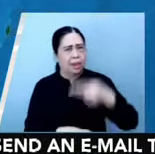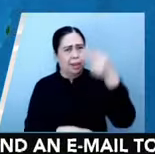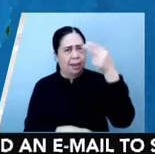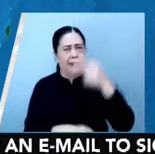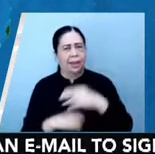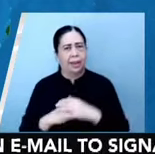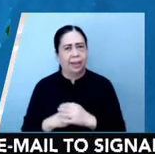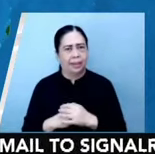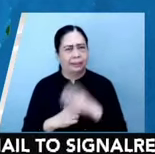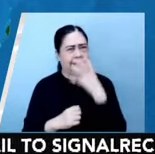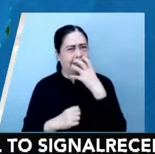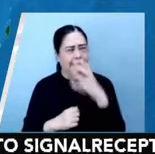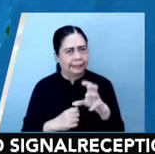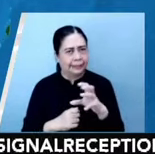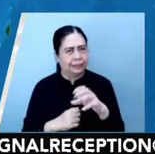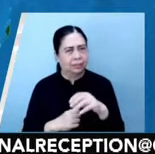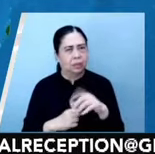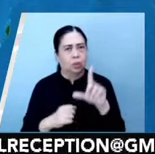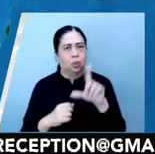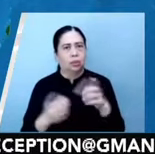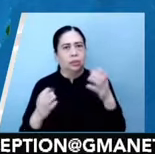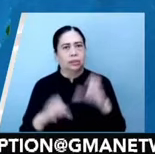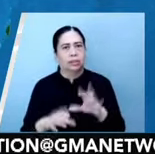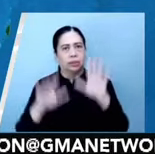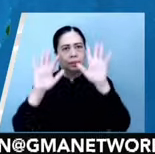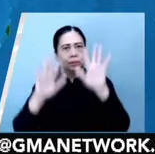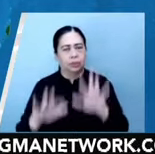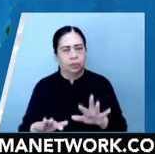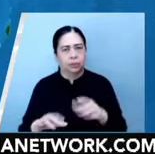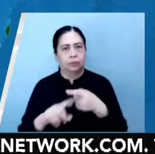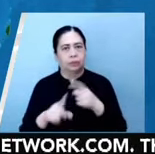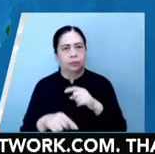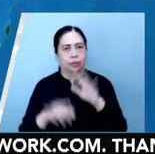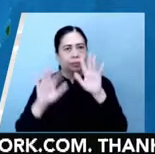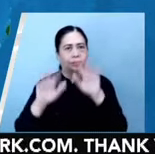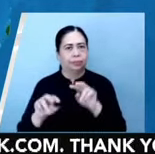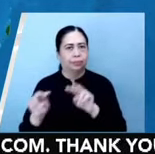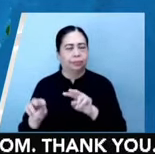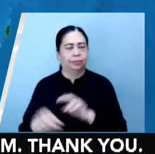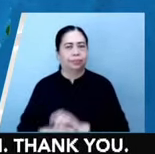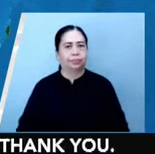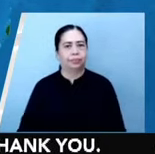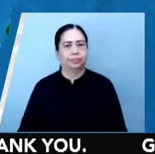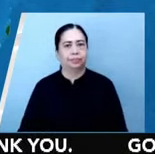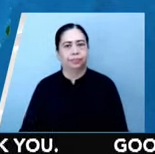at sa mababang tsansa ng ulan ngayong araw. Base po yan sa rainfall forecast ng Metro Weather.